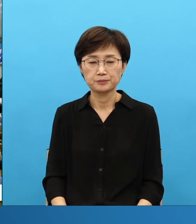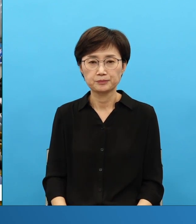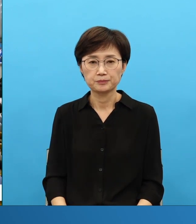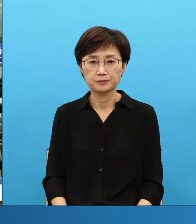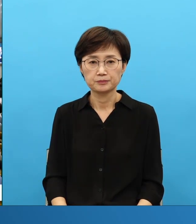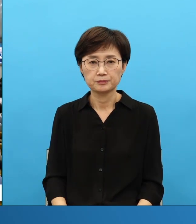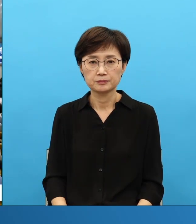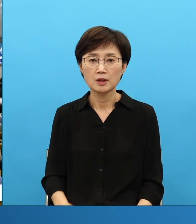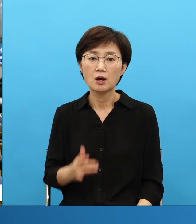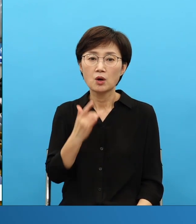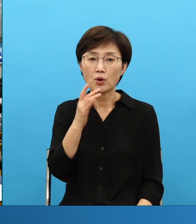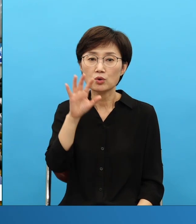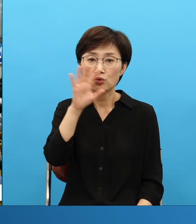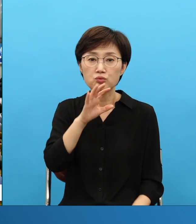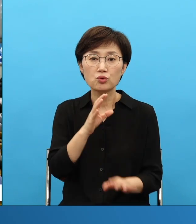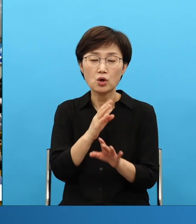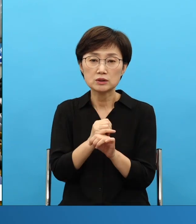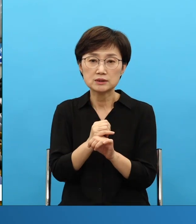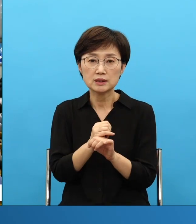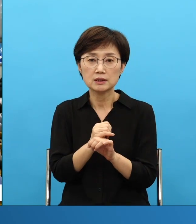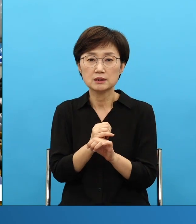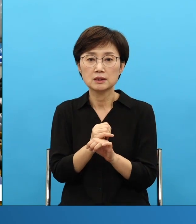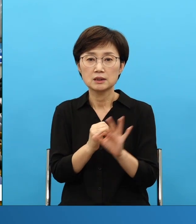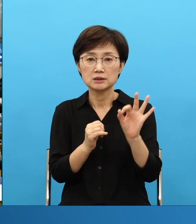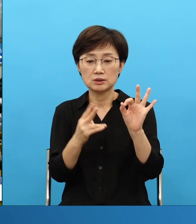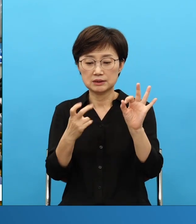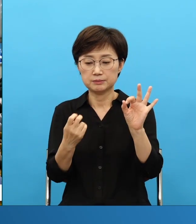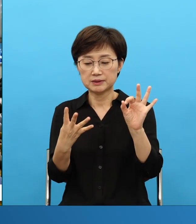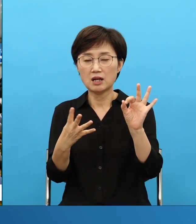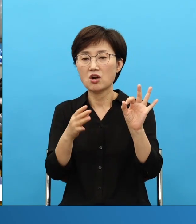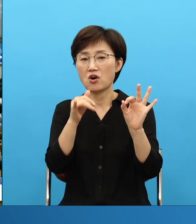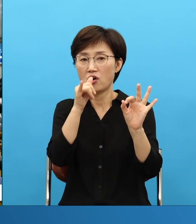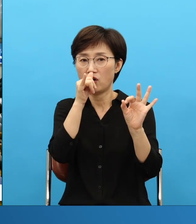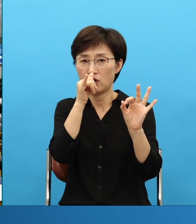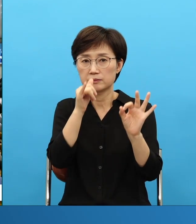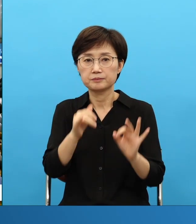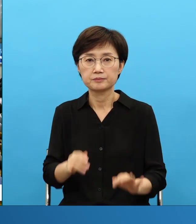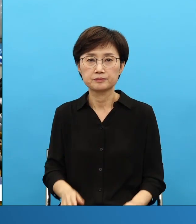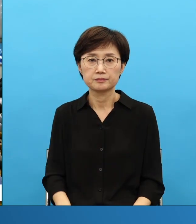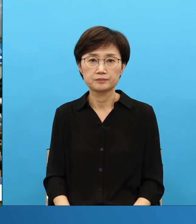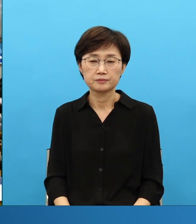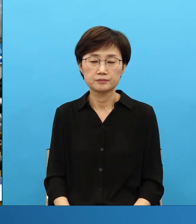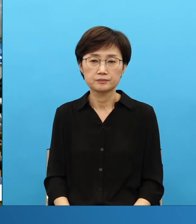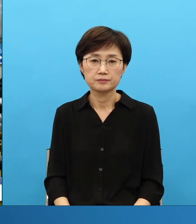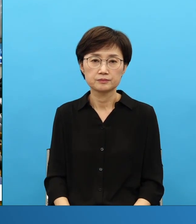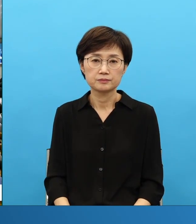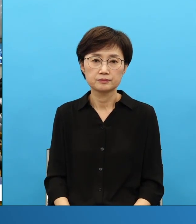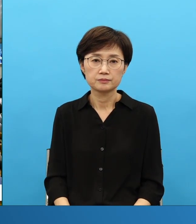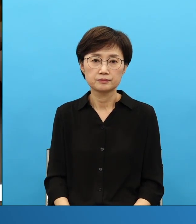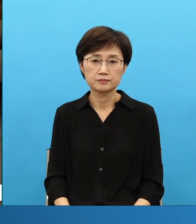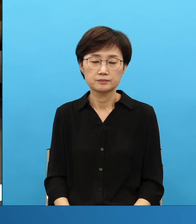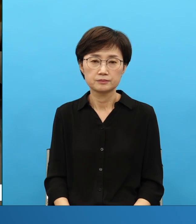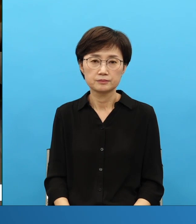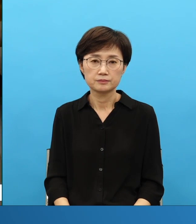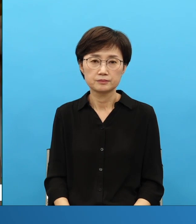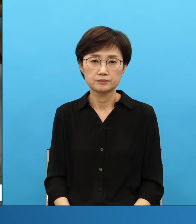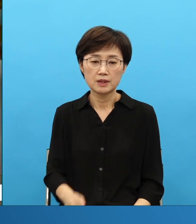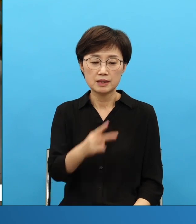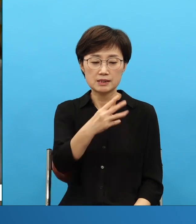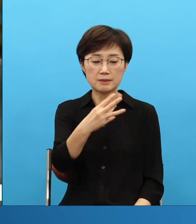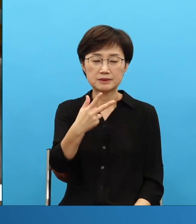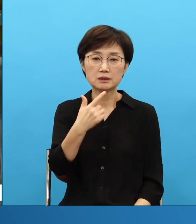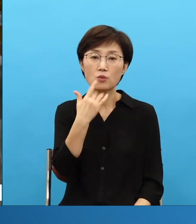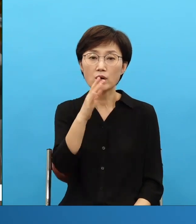다음 달 237 화요제자 훈련이 오는 10월 24일 덕평 RUTC에서 열립니다. 237